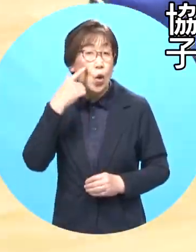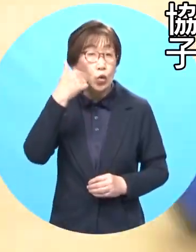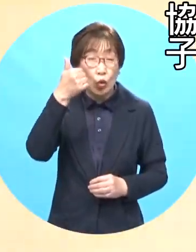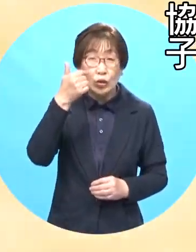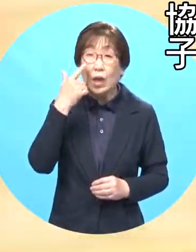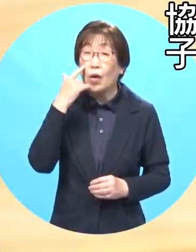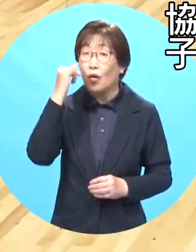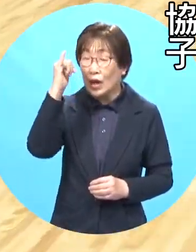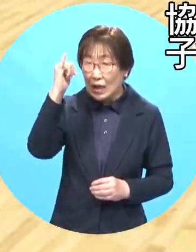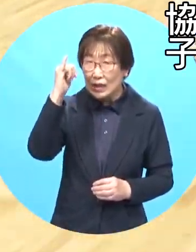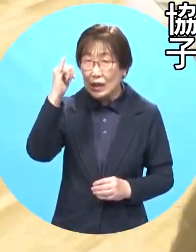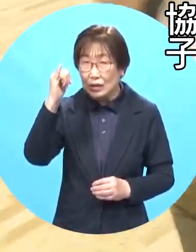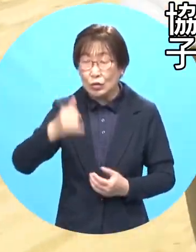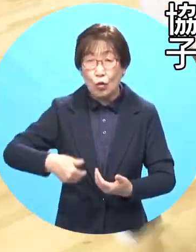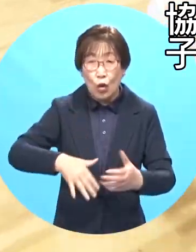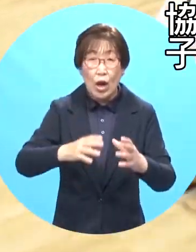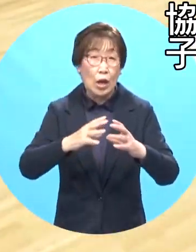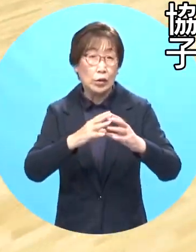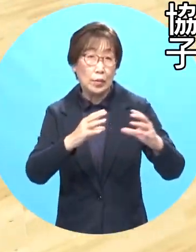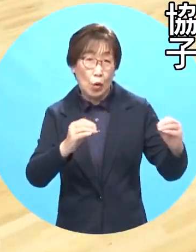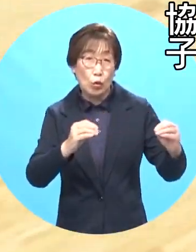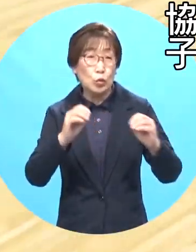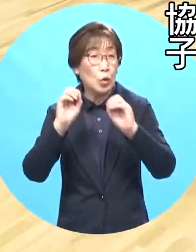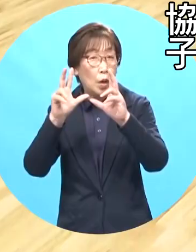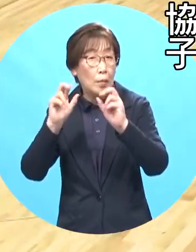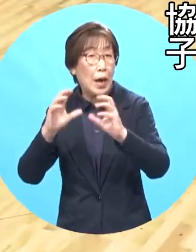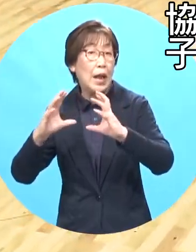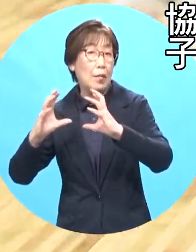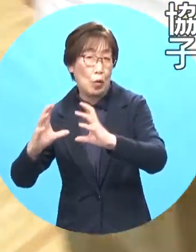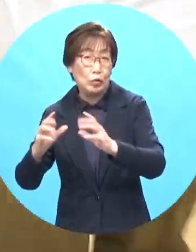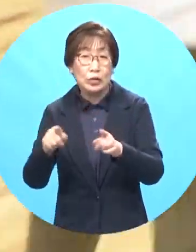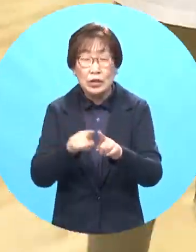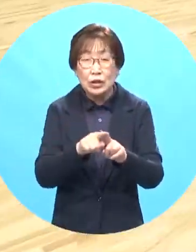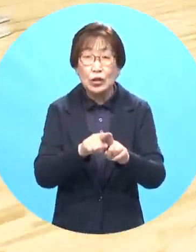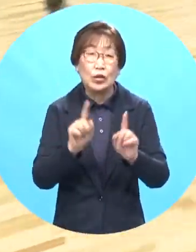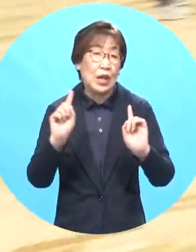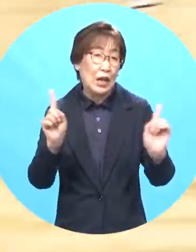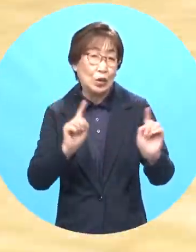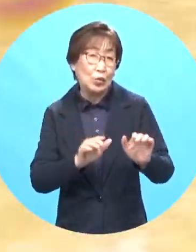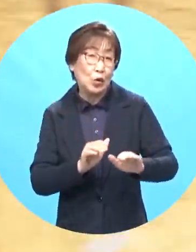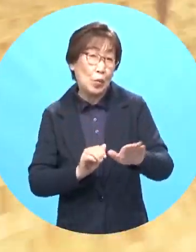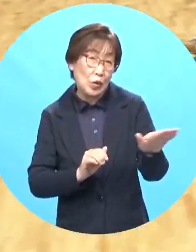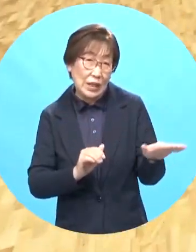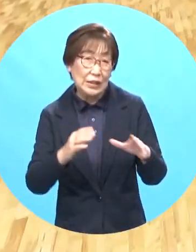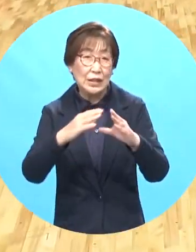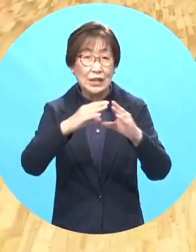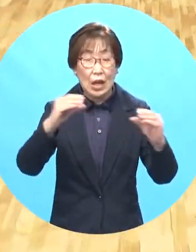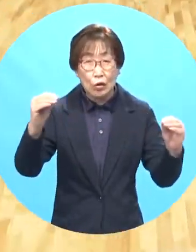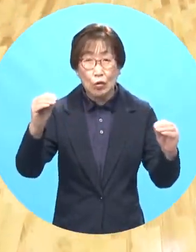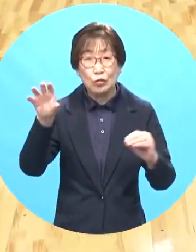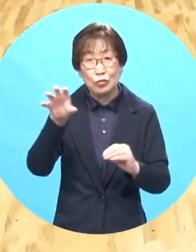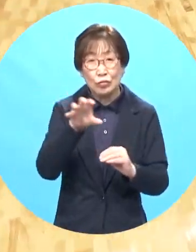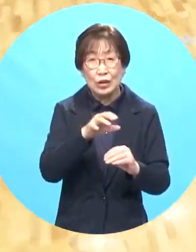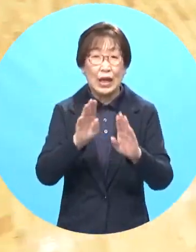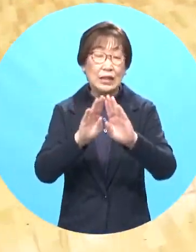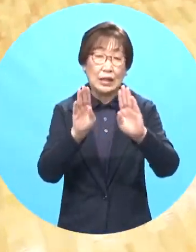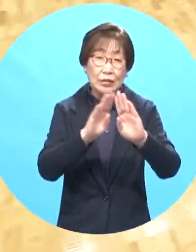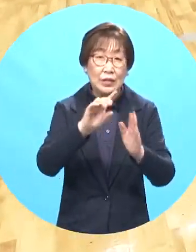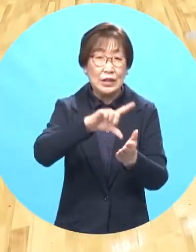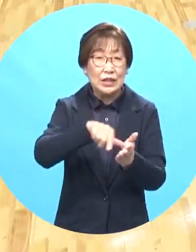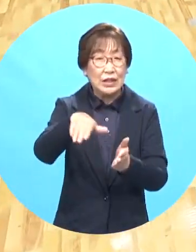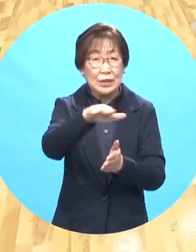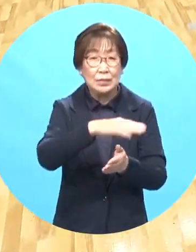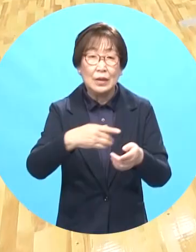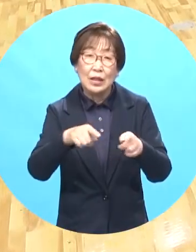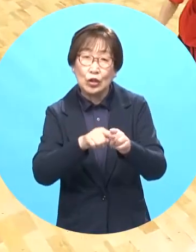お父さんやお母さんとラグビーボールやバレーボールで一緒に遊ぶ子どもたち。全国で開催されている地域密着